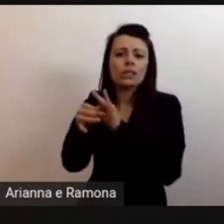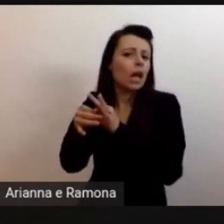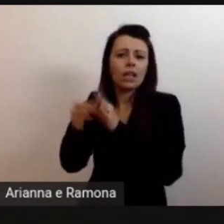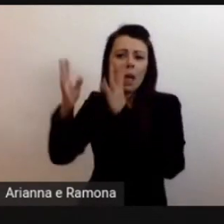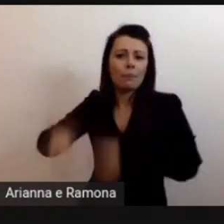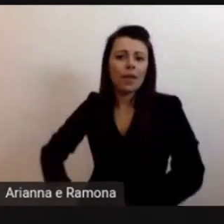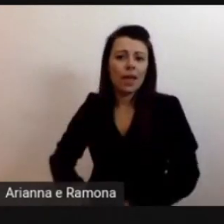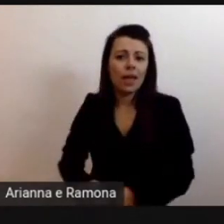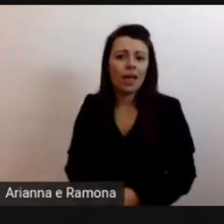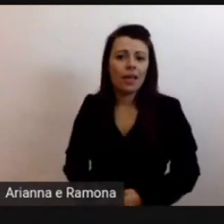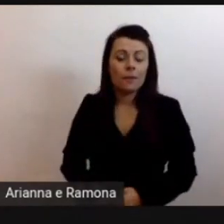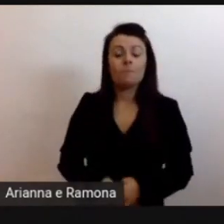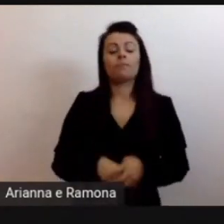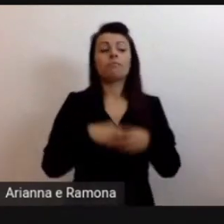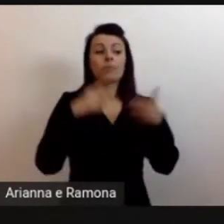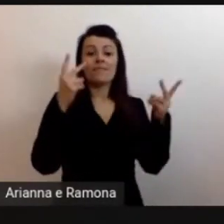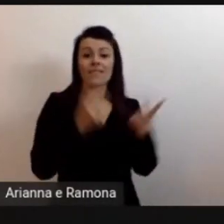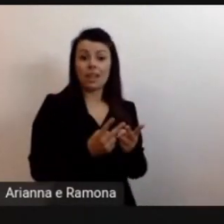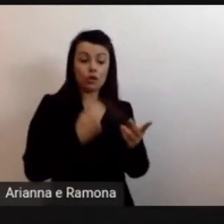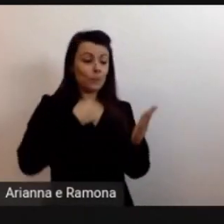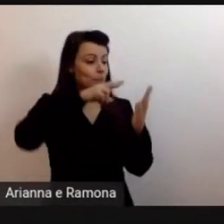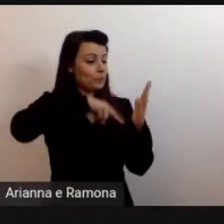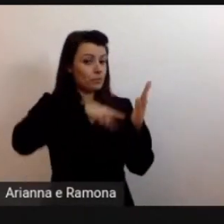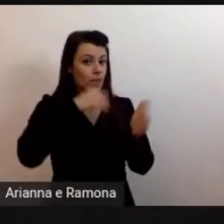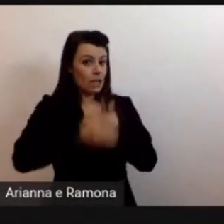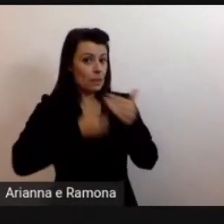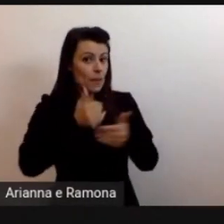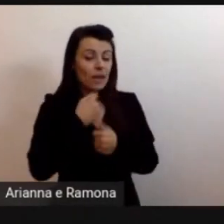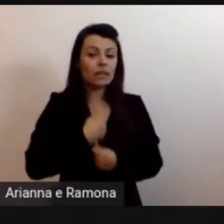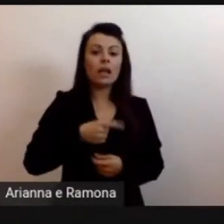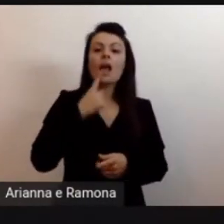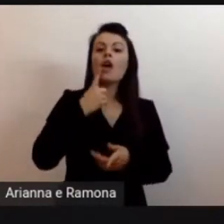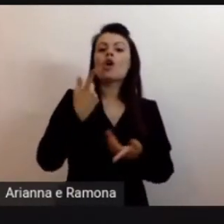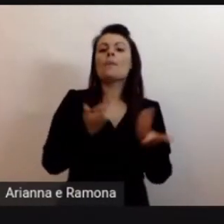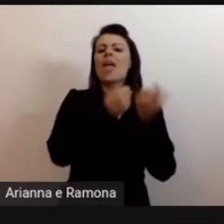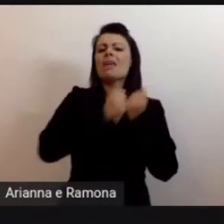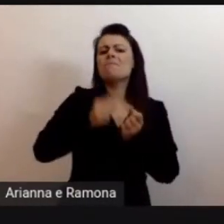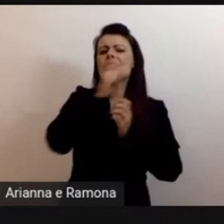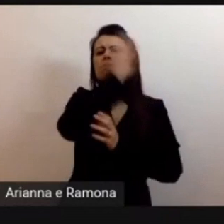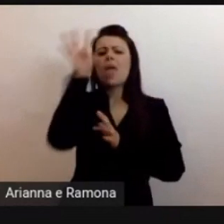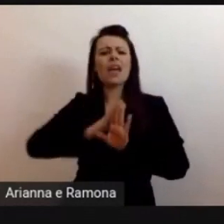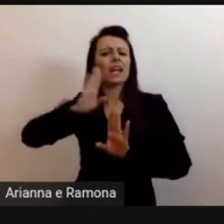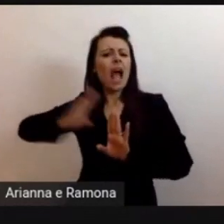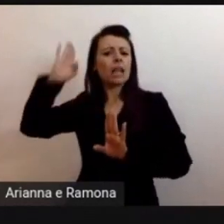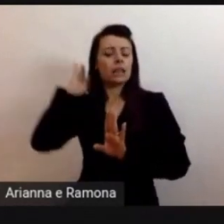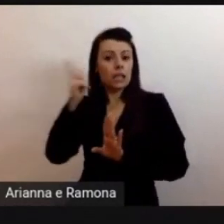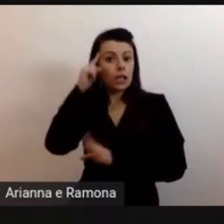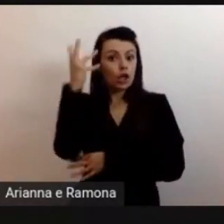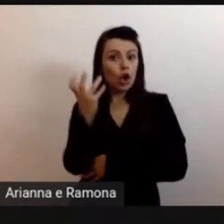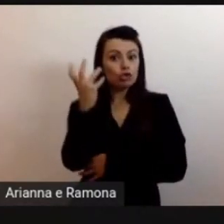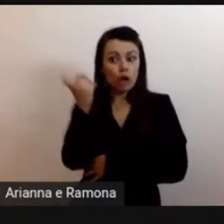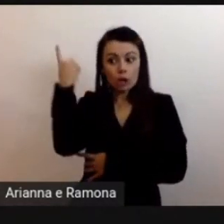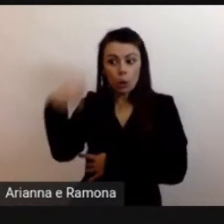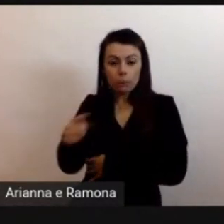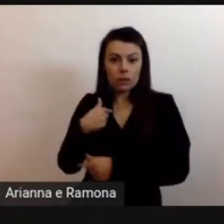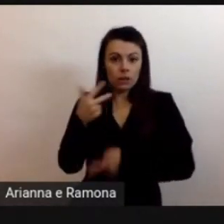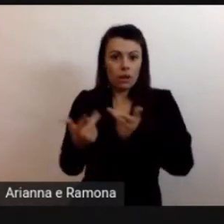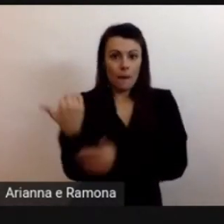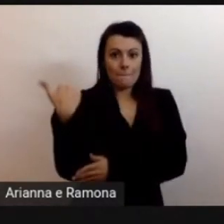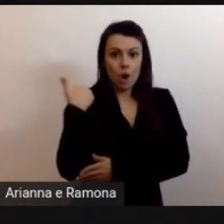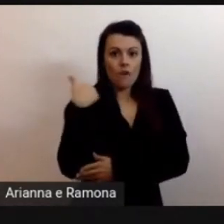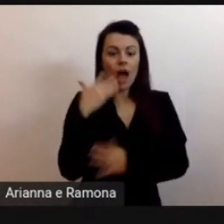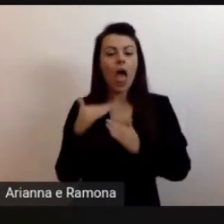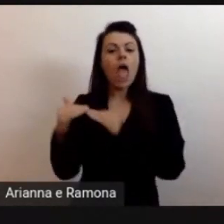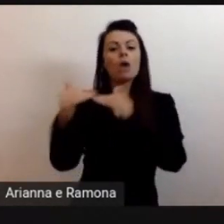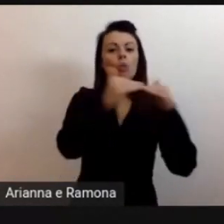notte certo andando avanti infatti negli antichi imperi che alle piede questo concetto che stava sperimentalia del su di equivalenza cui siamo già